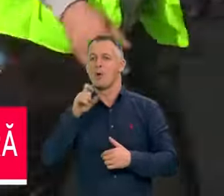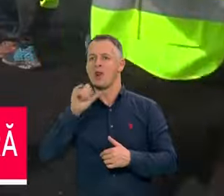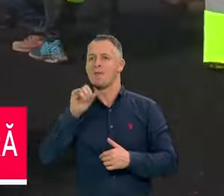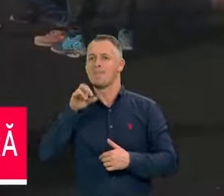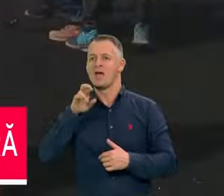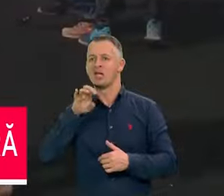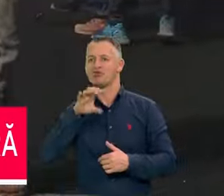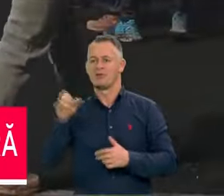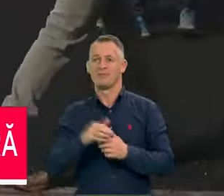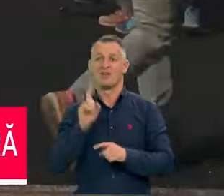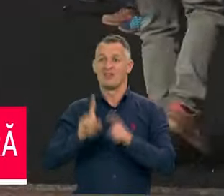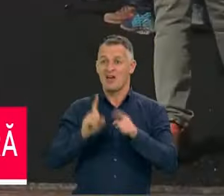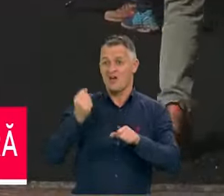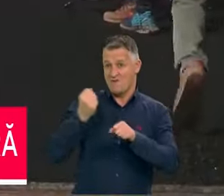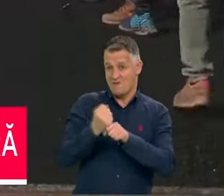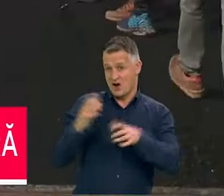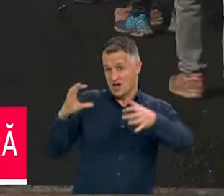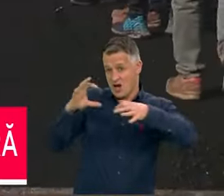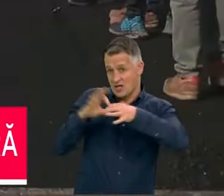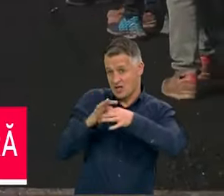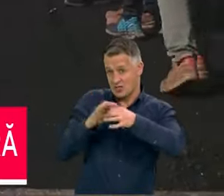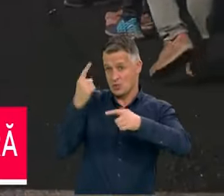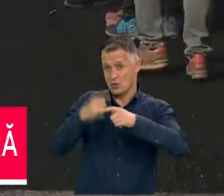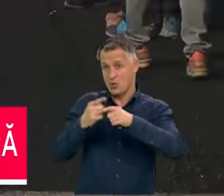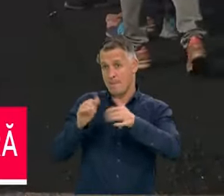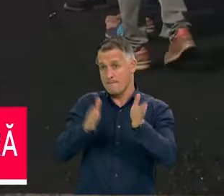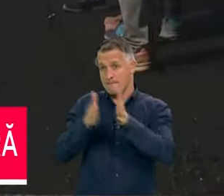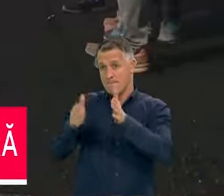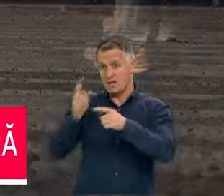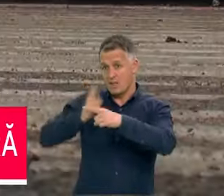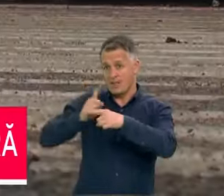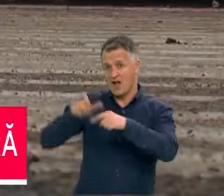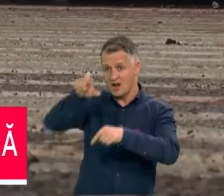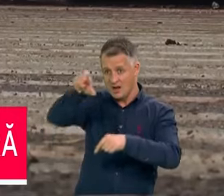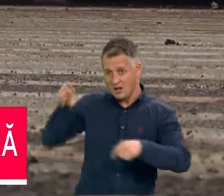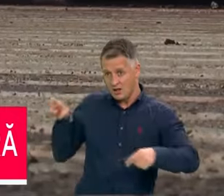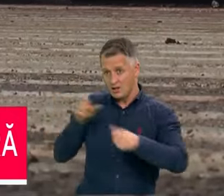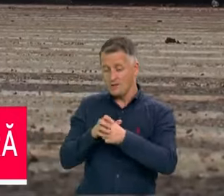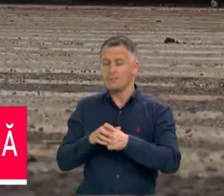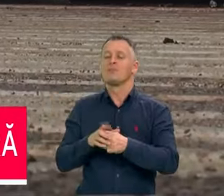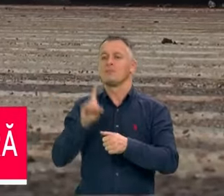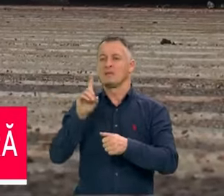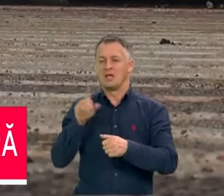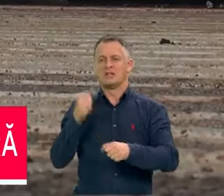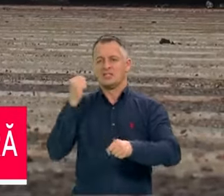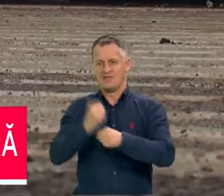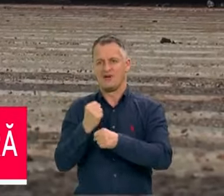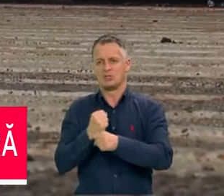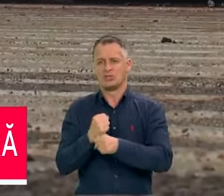aderență cu partea metalică a podului se estimează că se va realiza o bună aderență